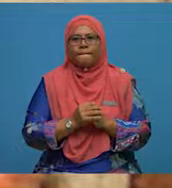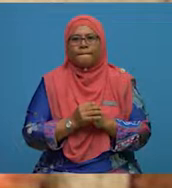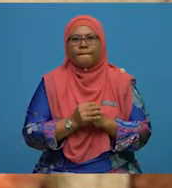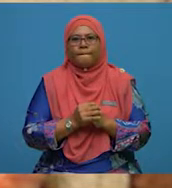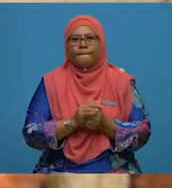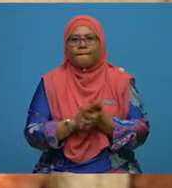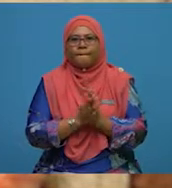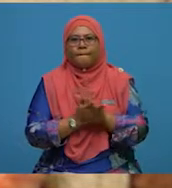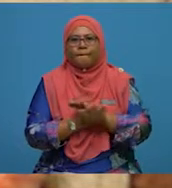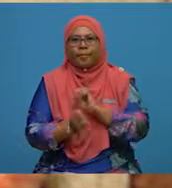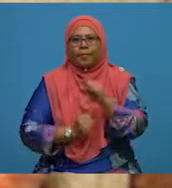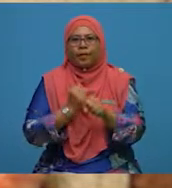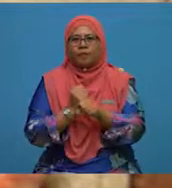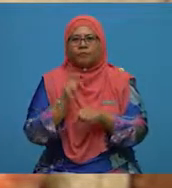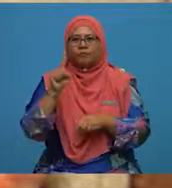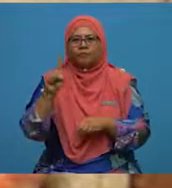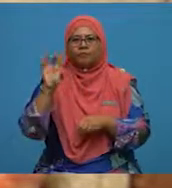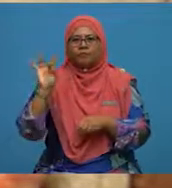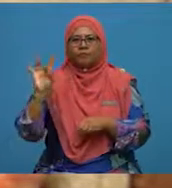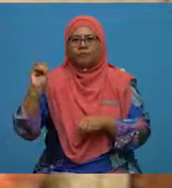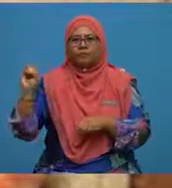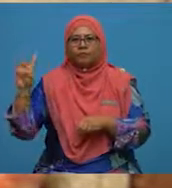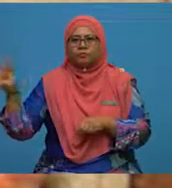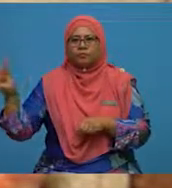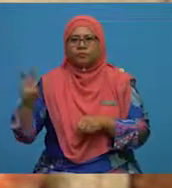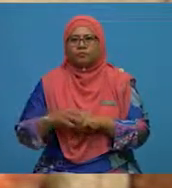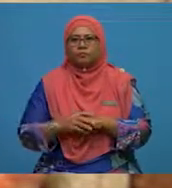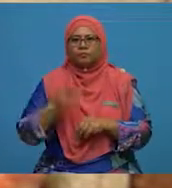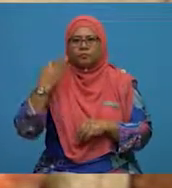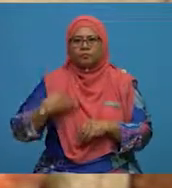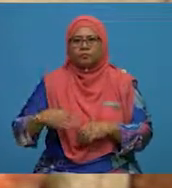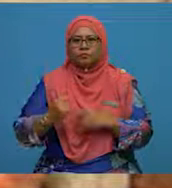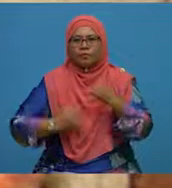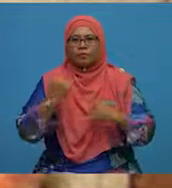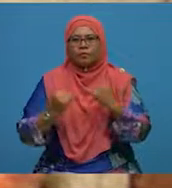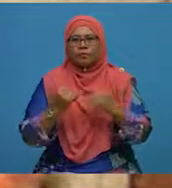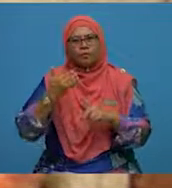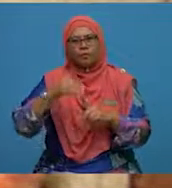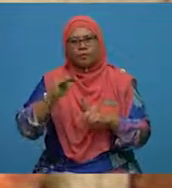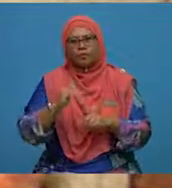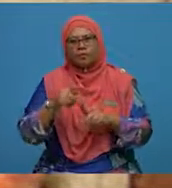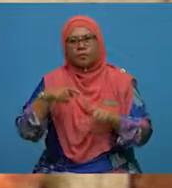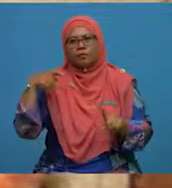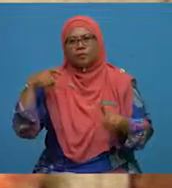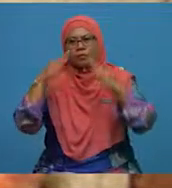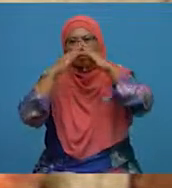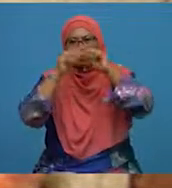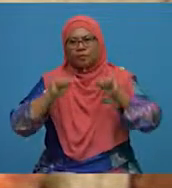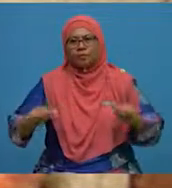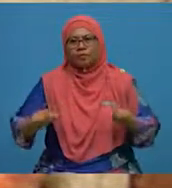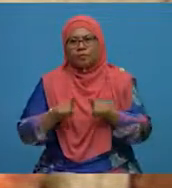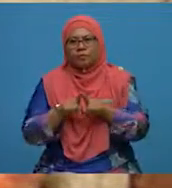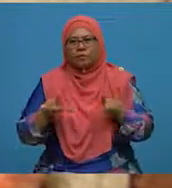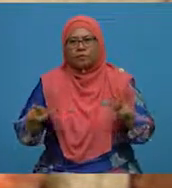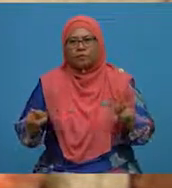Maka, pada tahun 1802, Perancis berjaya diusir dari Mesir.